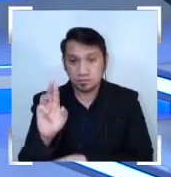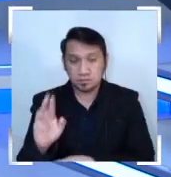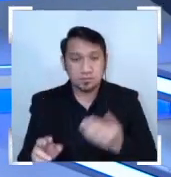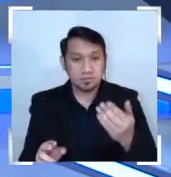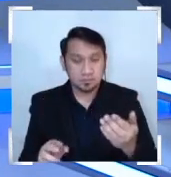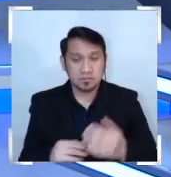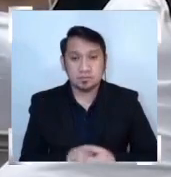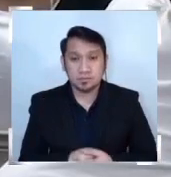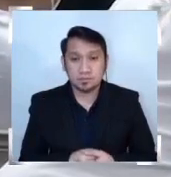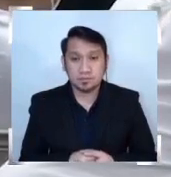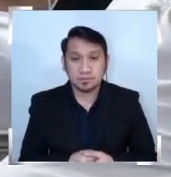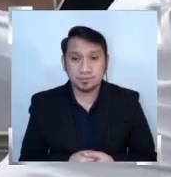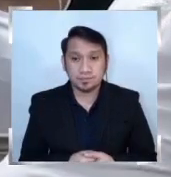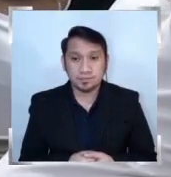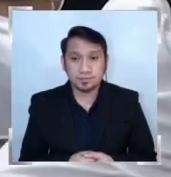Oscar Oida.